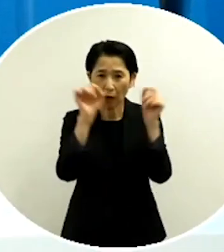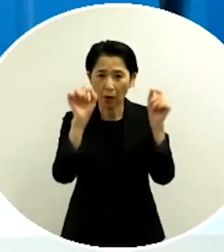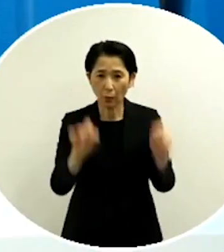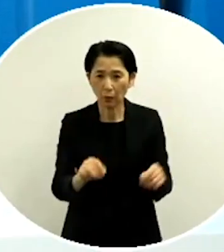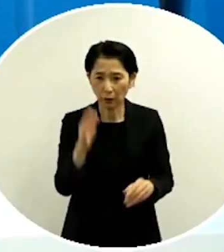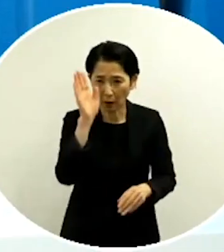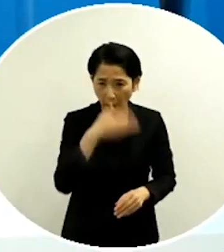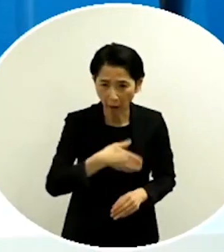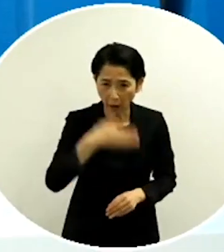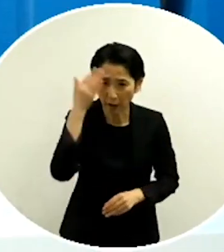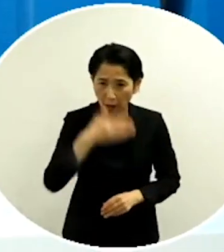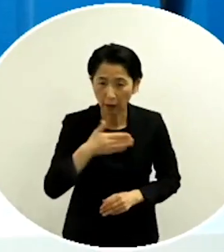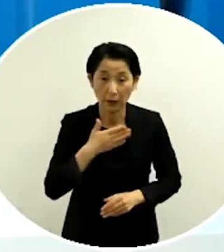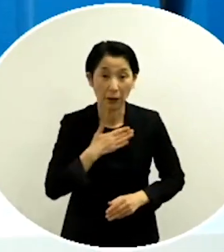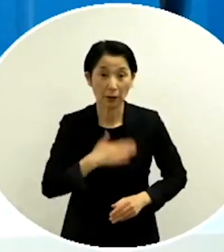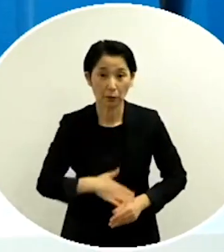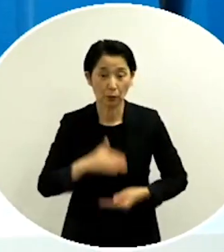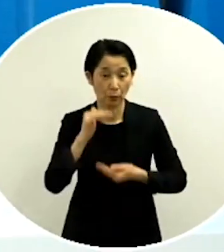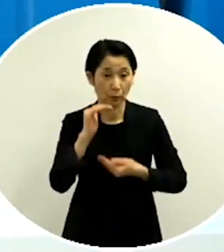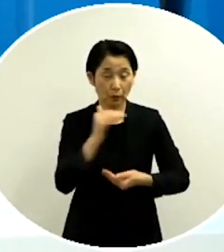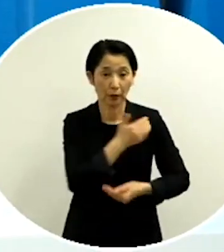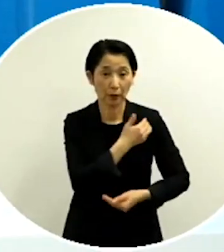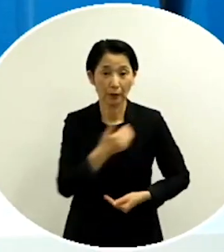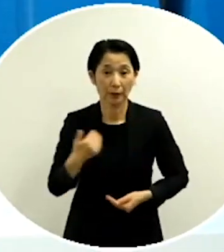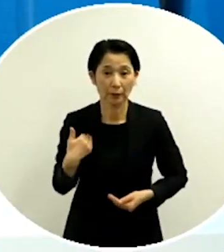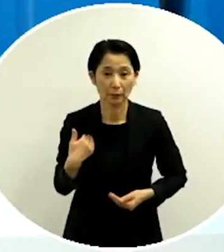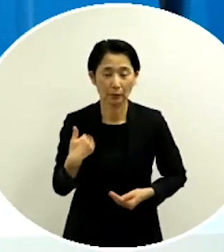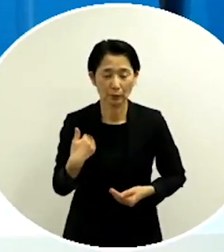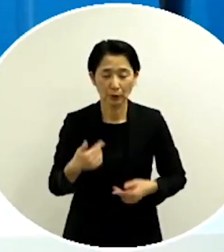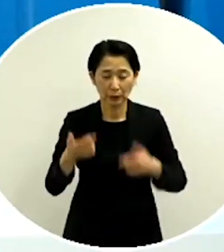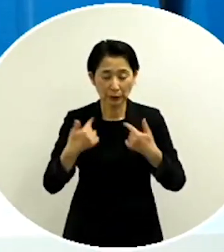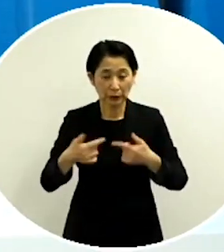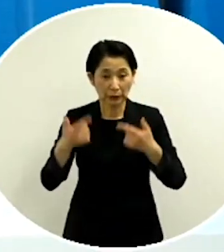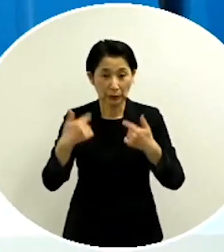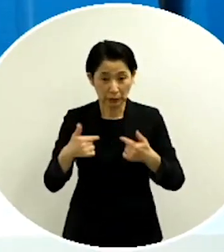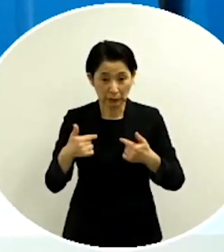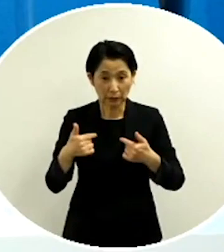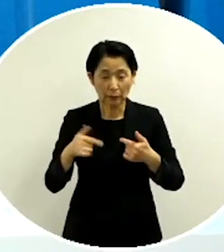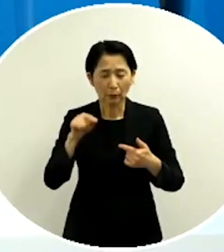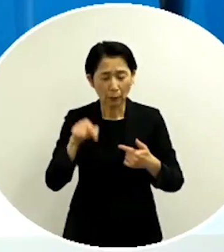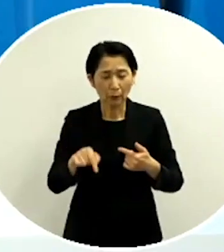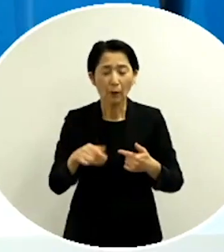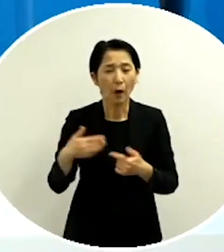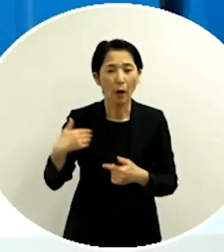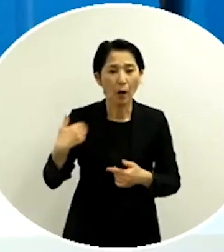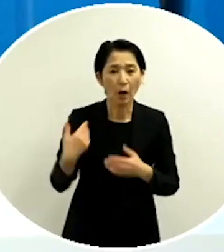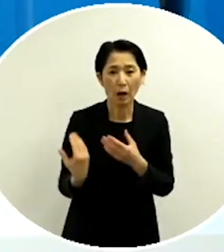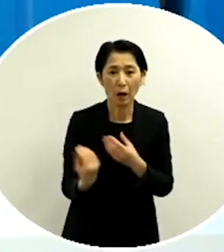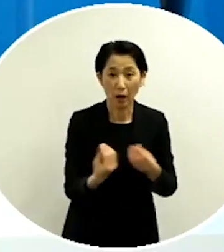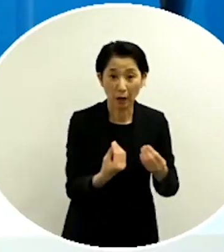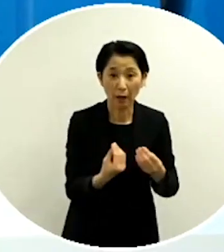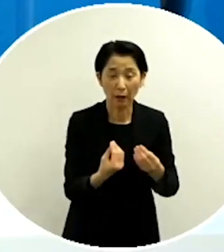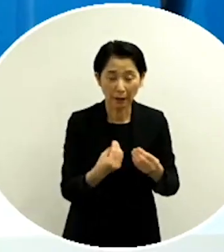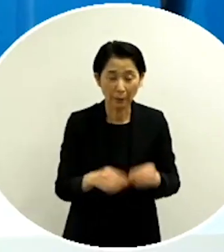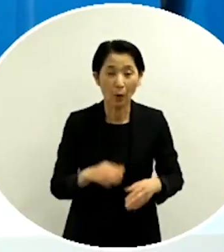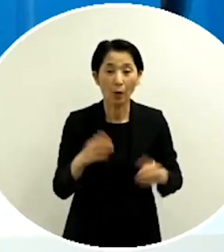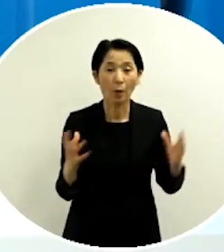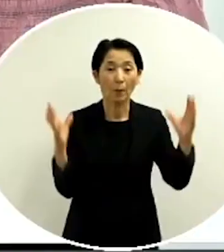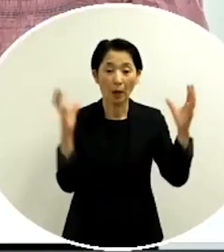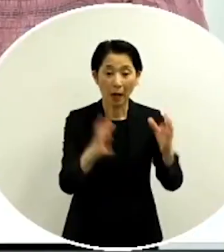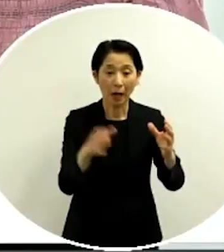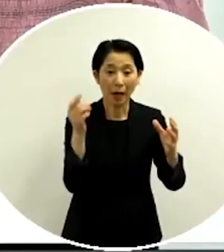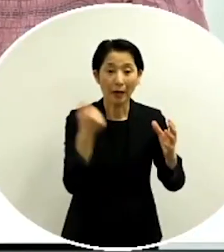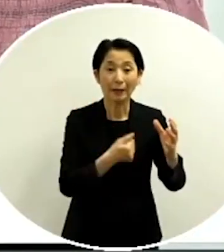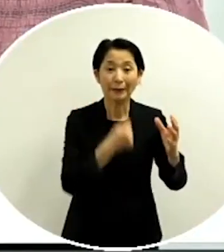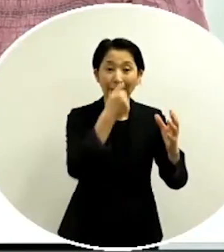ができるというか2そういうことを知ることをできない方々にもそういう情報を発信できるというのがあるのでぜひそういう正